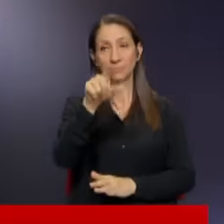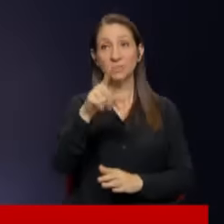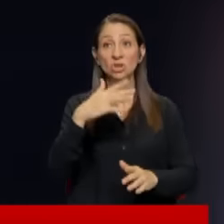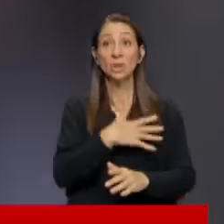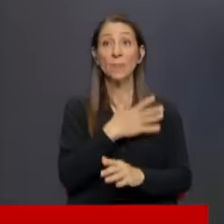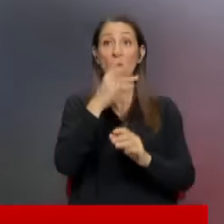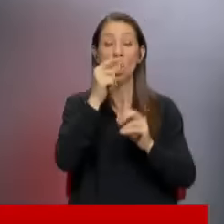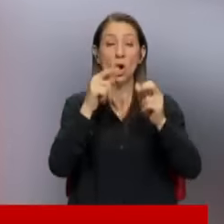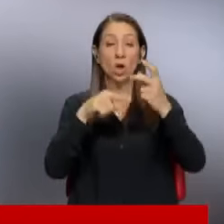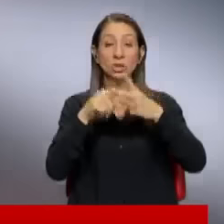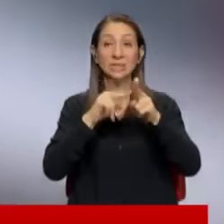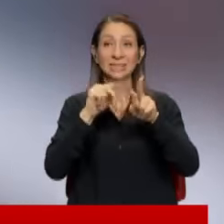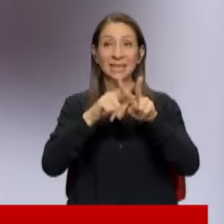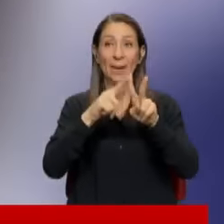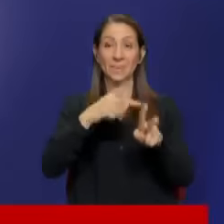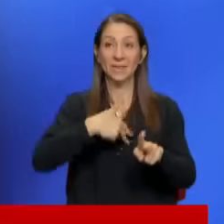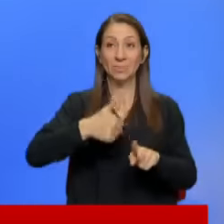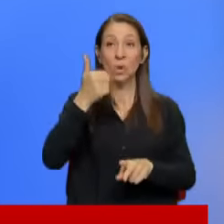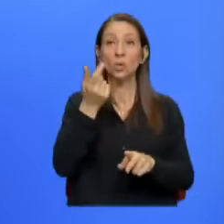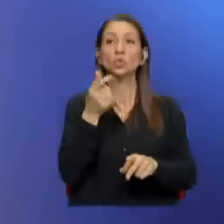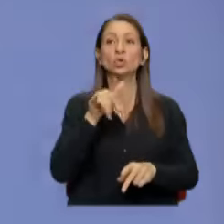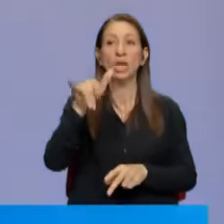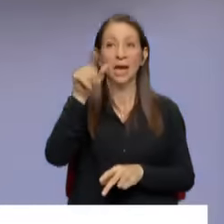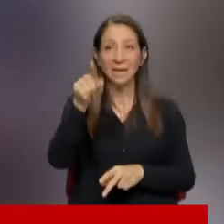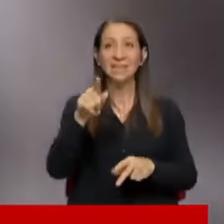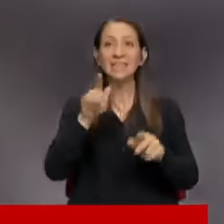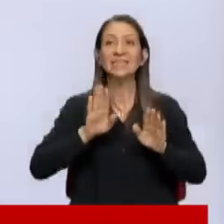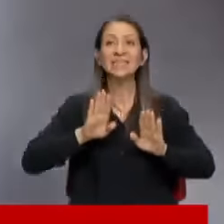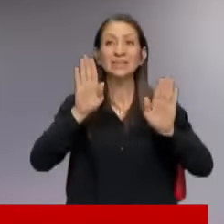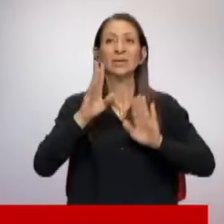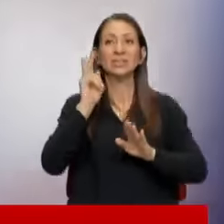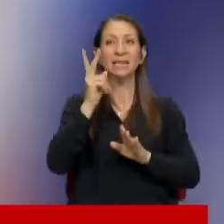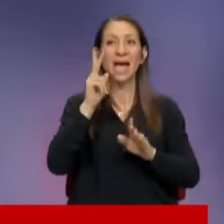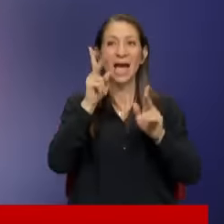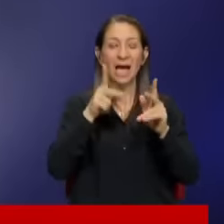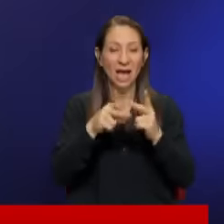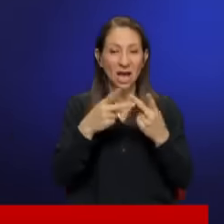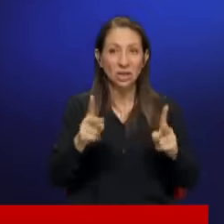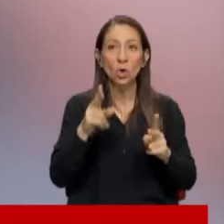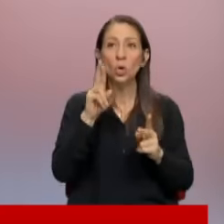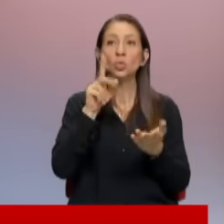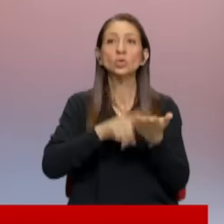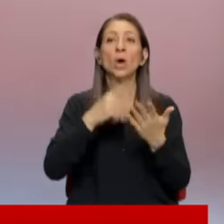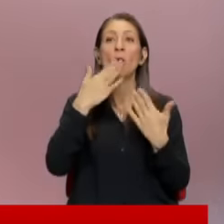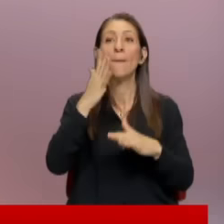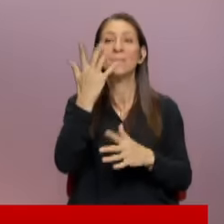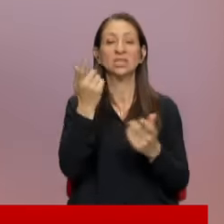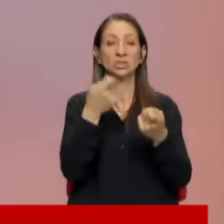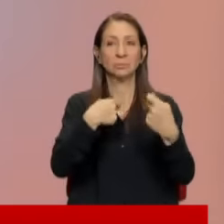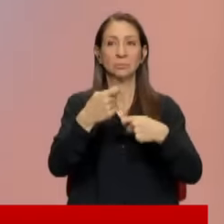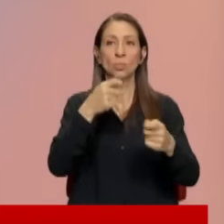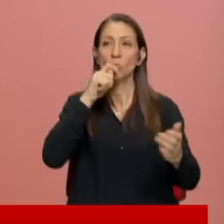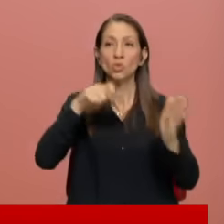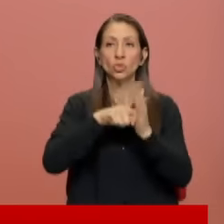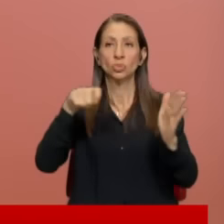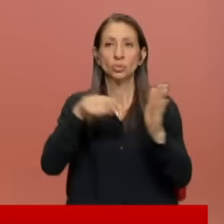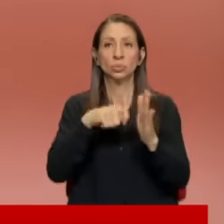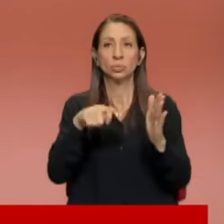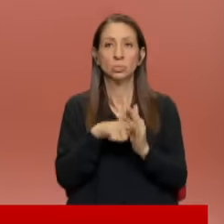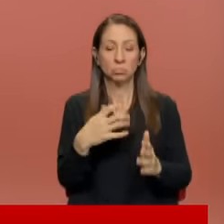CHP'li Özkan Yalım'ın belediye başkanı seçildiği Uşak'ta sığınmacı kişiler tarafından açılan ve ruhsatı bulunmayan 5 işletme mühürlendi.